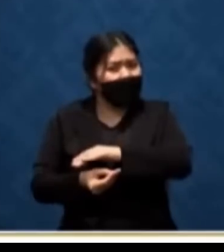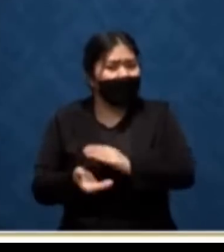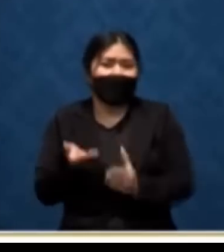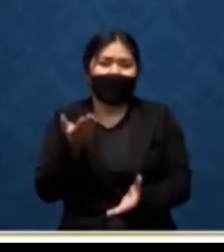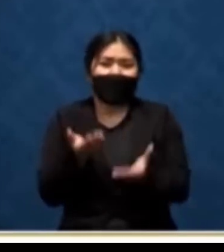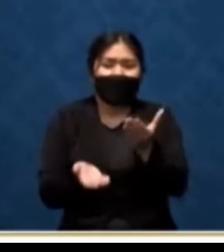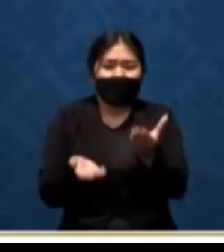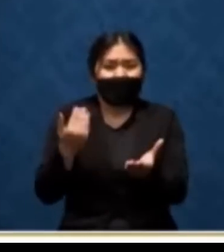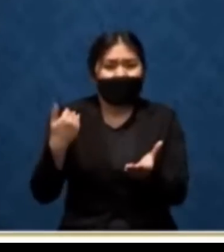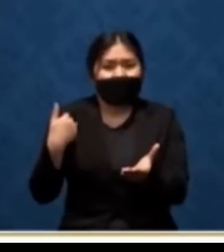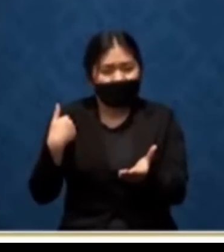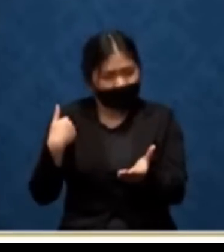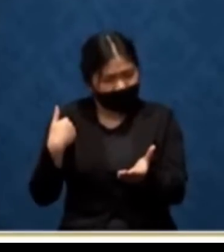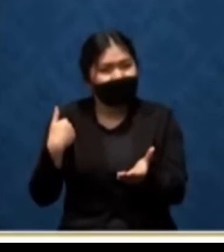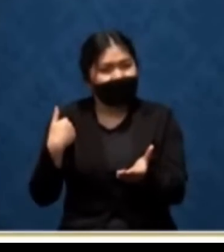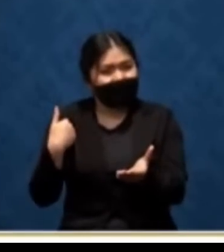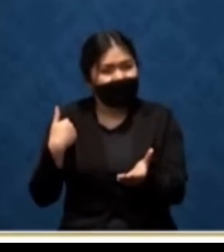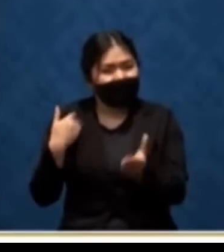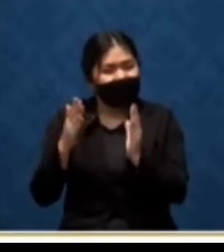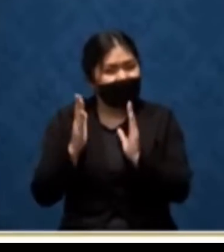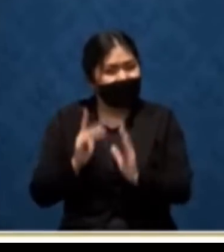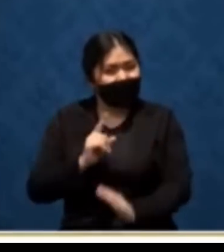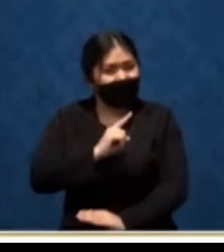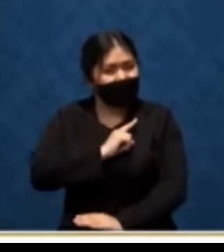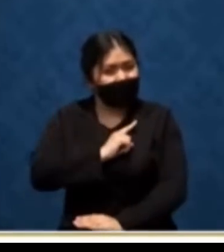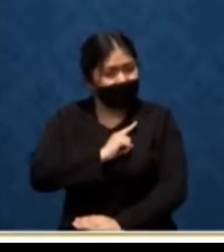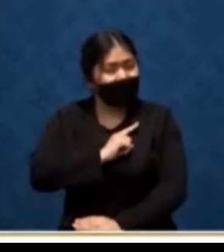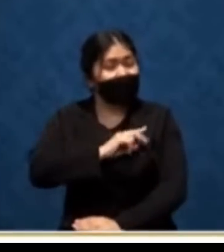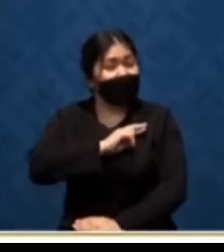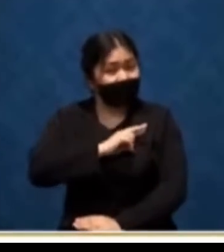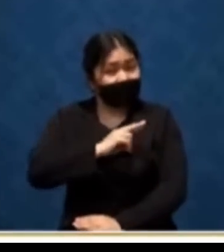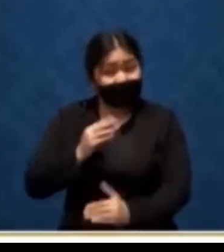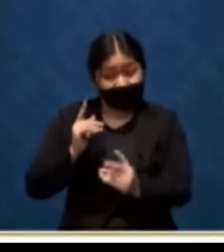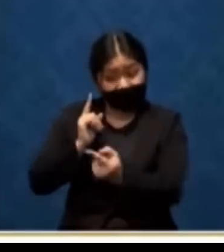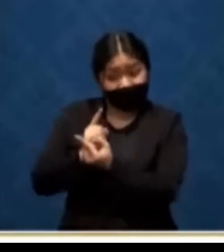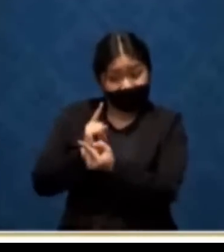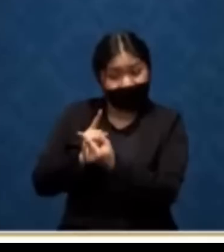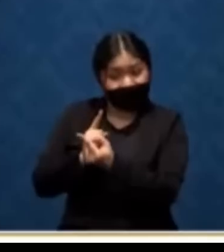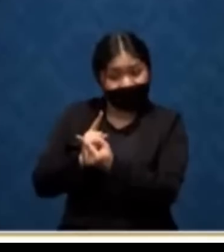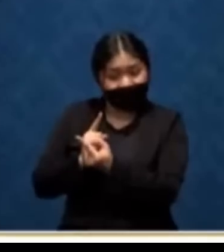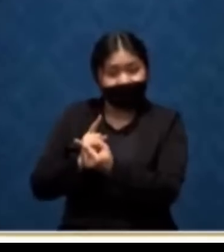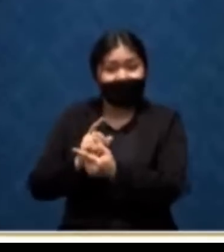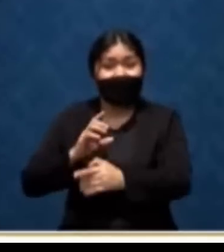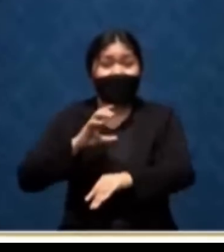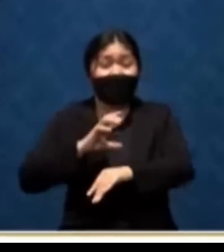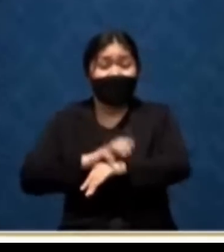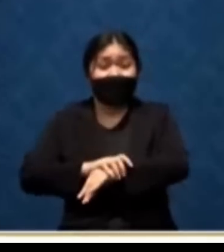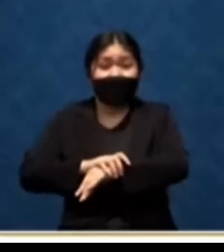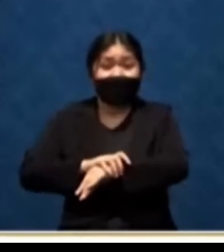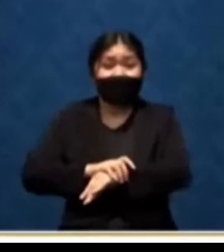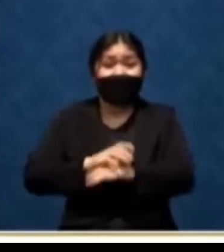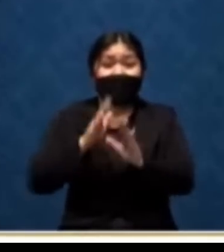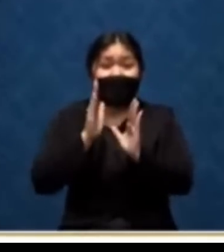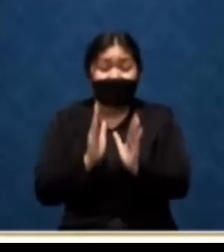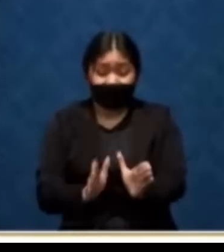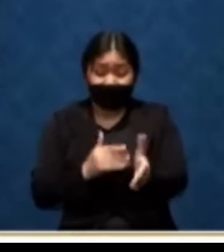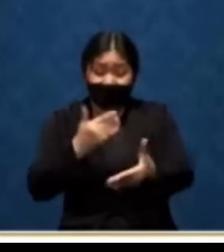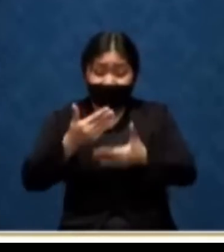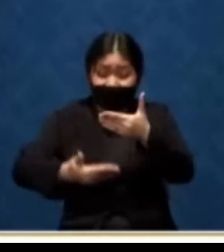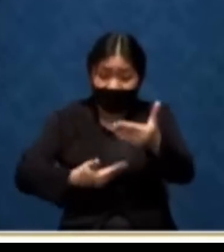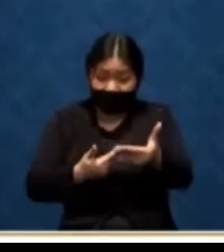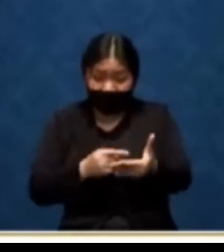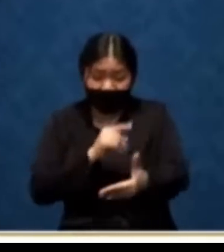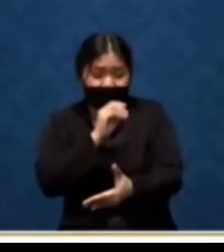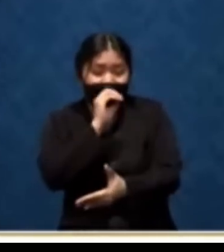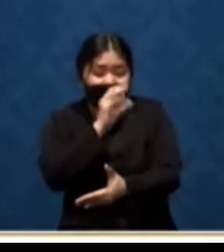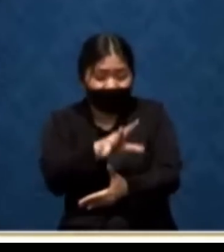ากให้เจ้าหน้าที่ที่ตัวเองมีเส้นสายไปจับคู่แข่งให้หมดครับอ้างว่ามัน